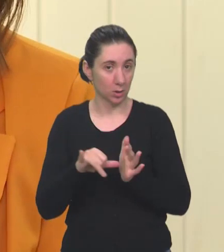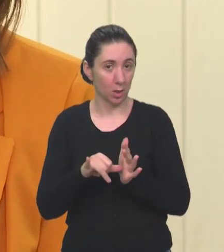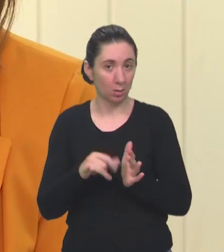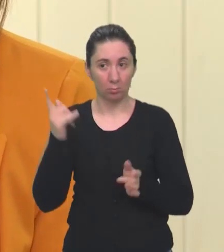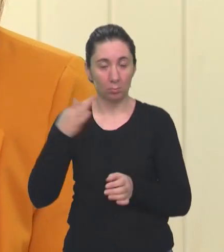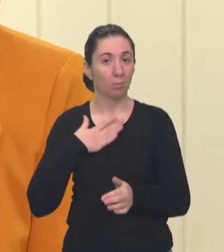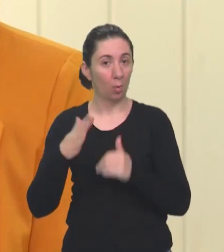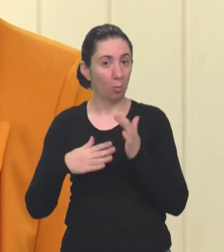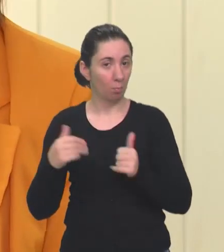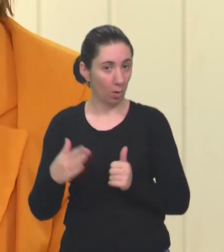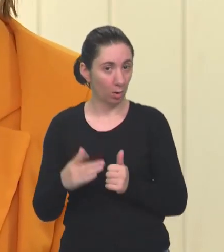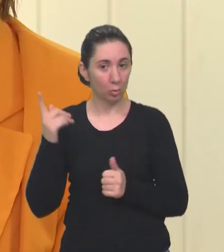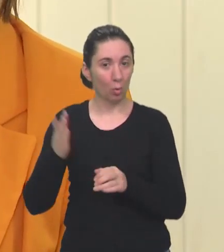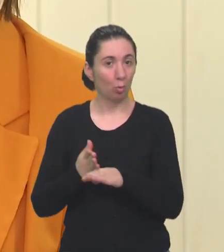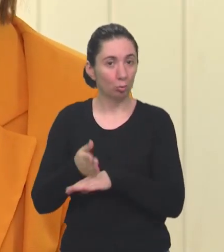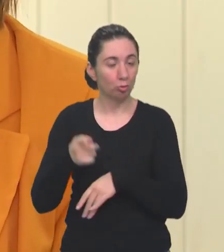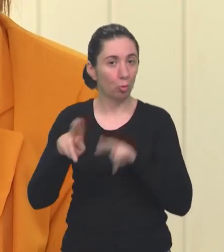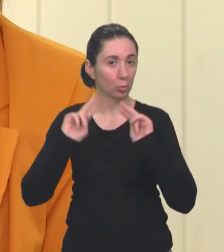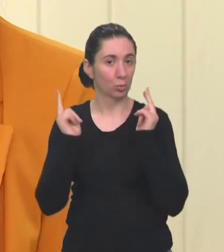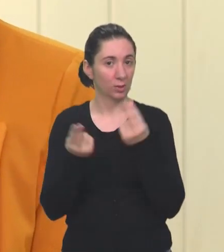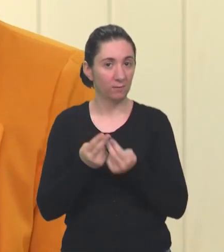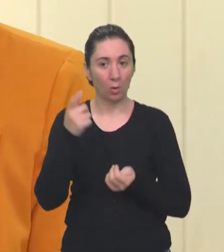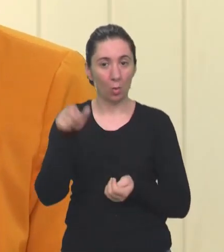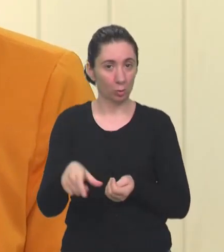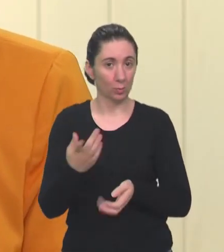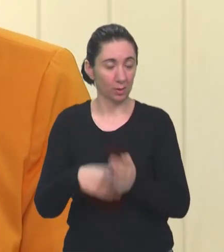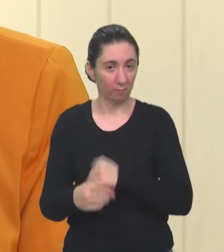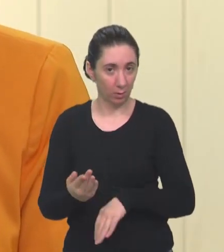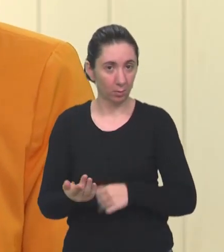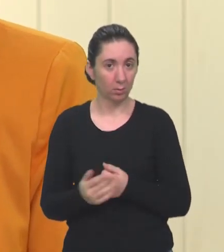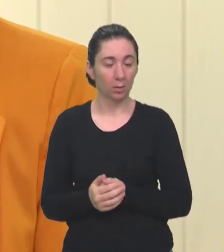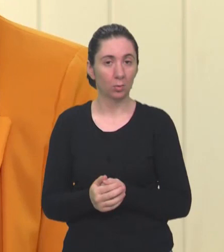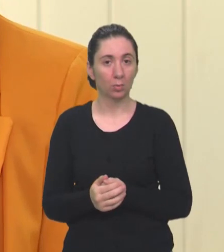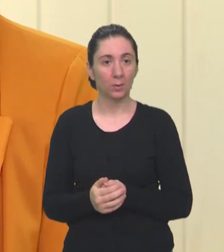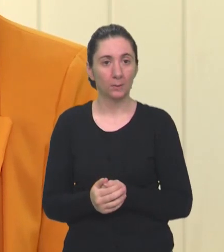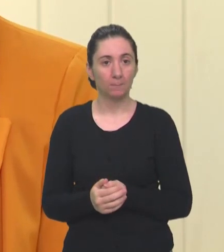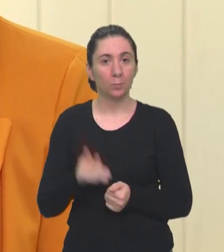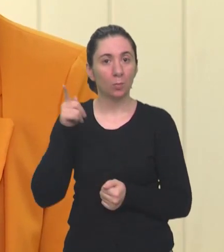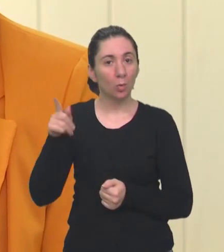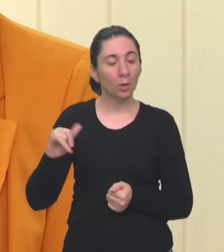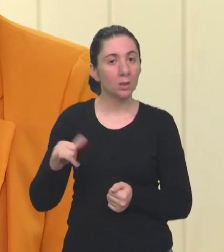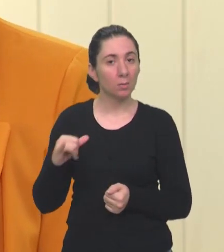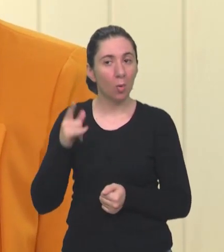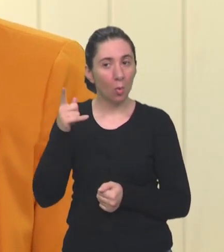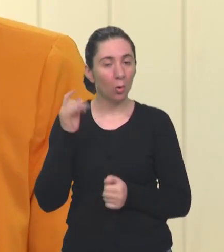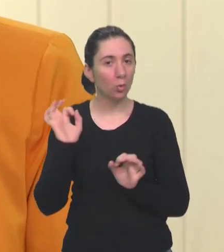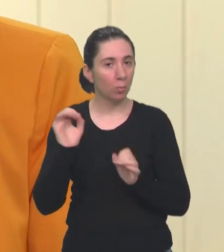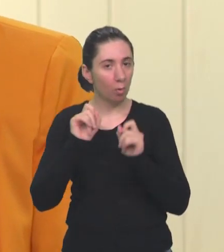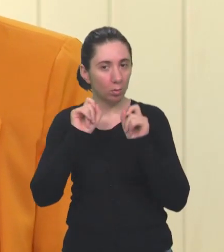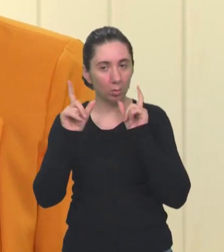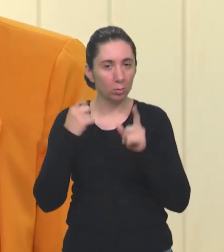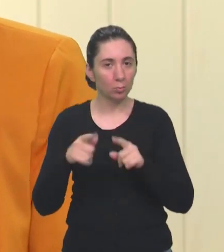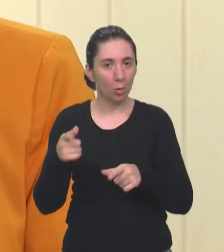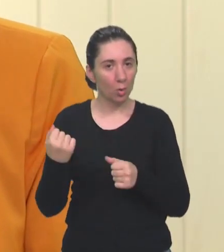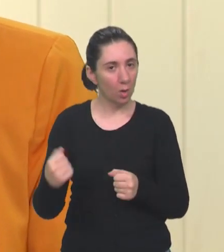već imaju praksu, koji su već ušli u taj svijet osoba s invaliditetom. Kod njih je zanimljivo, oni jako dobro reagiraju jer